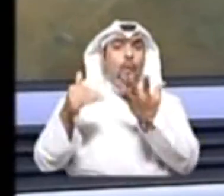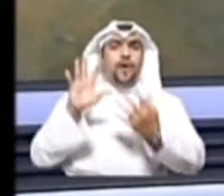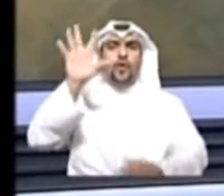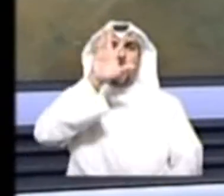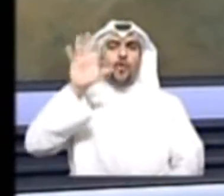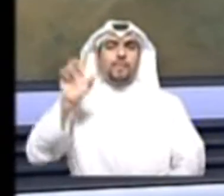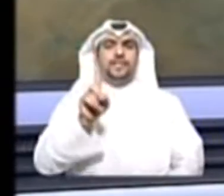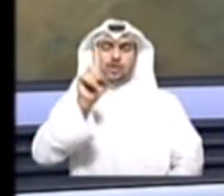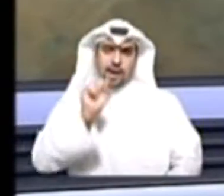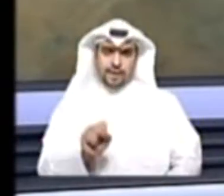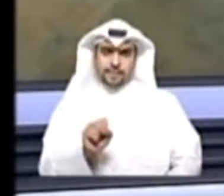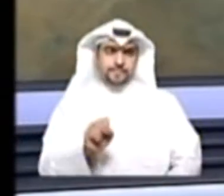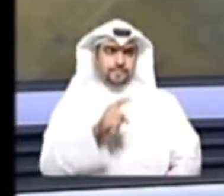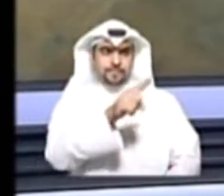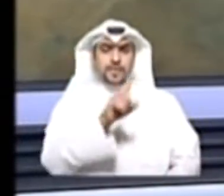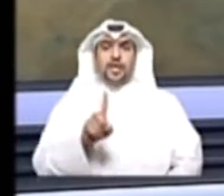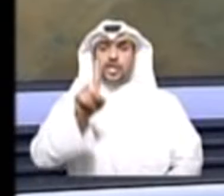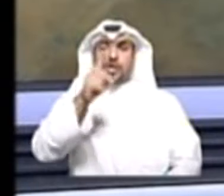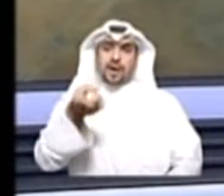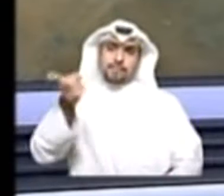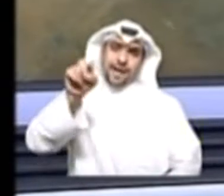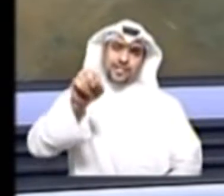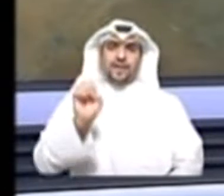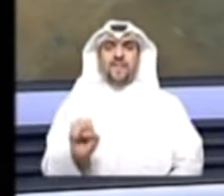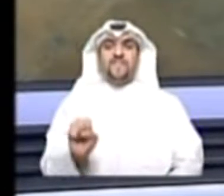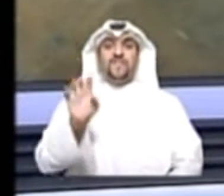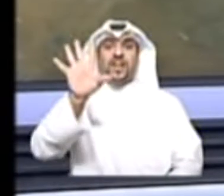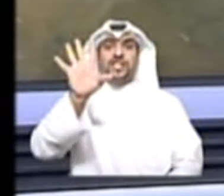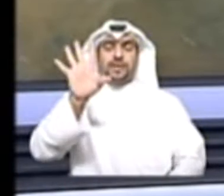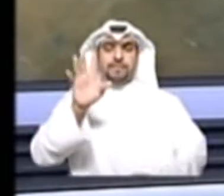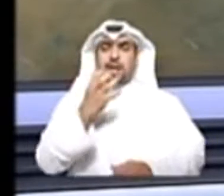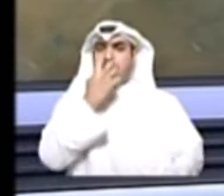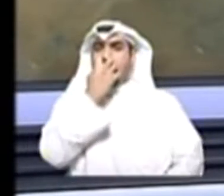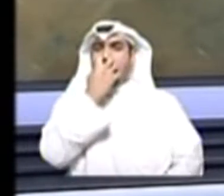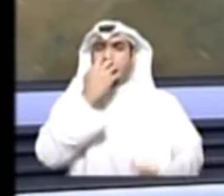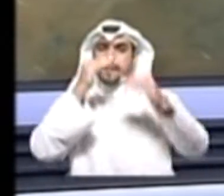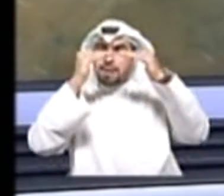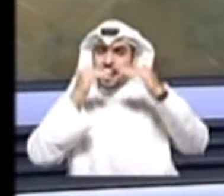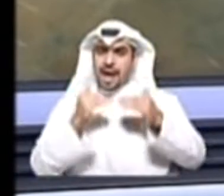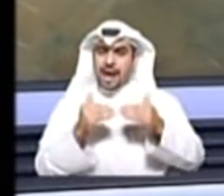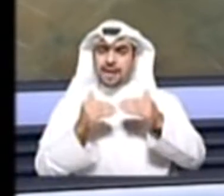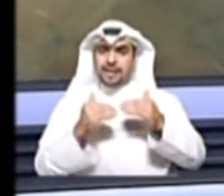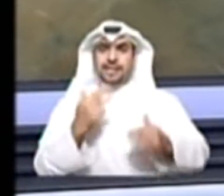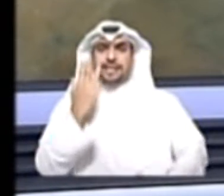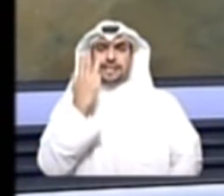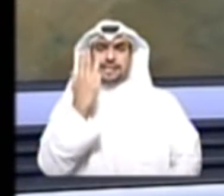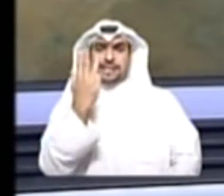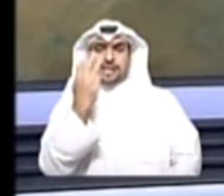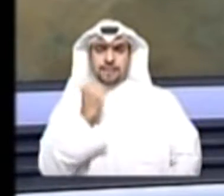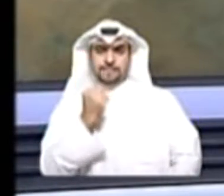الطقس المتوقع لفجر الغد، الحرارة الصغرى 29 درجة مئوية بمطار الكويت الدولي و30 درجة بمدينة